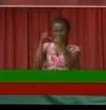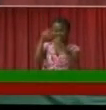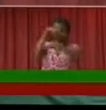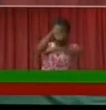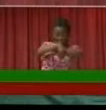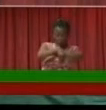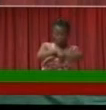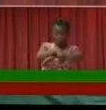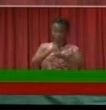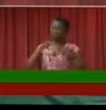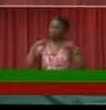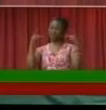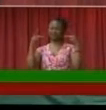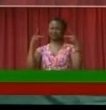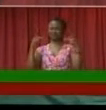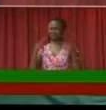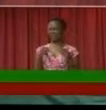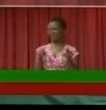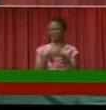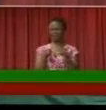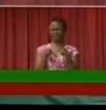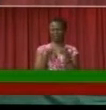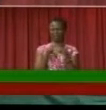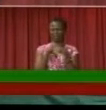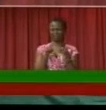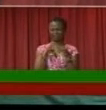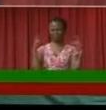n'avais toujours pas quelque chose qui m'éclairait.